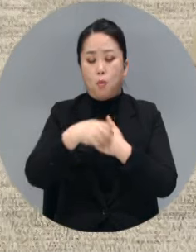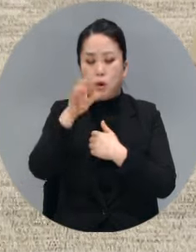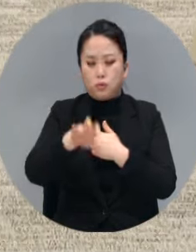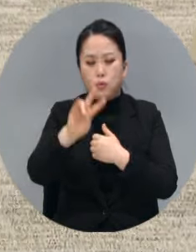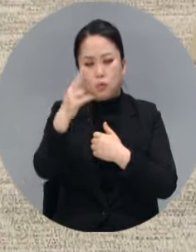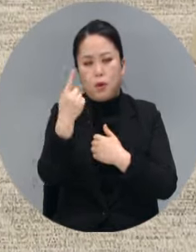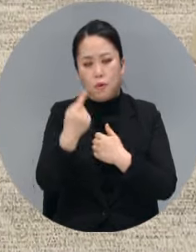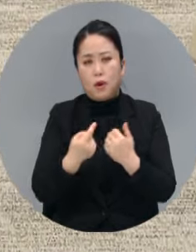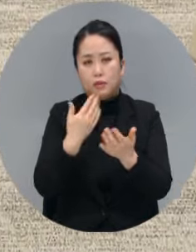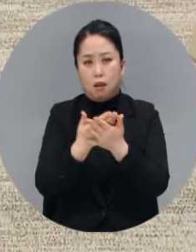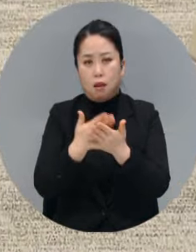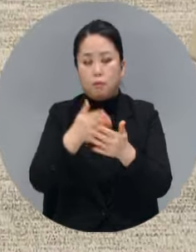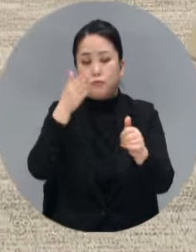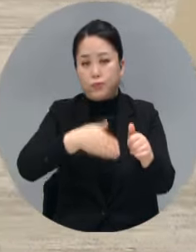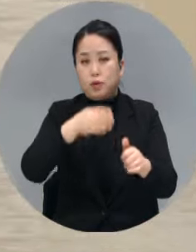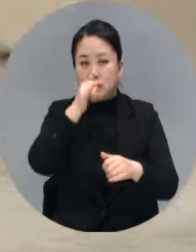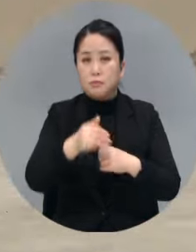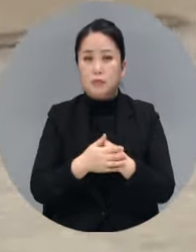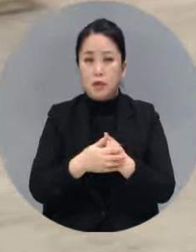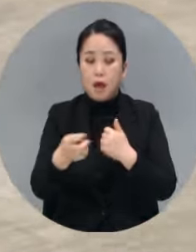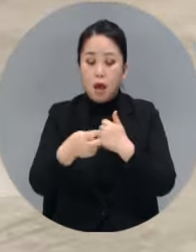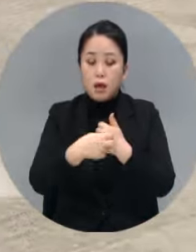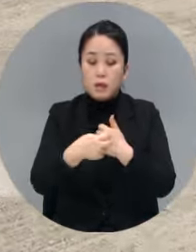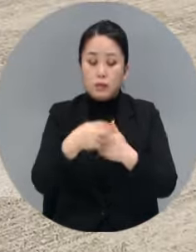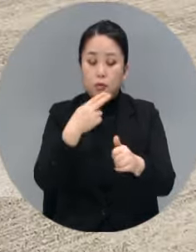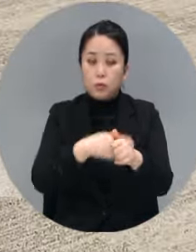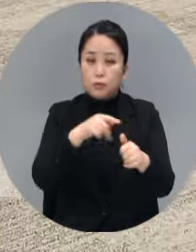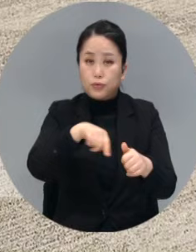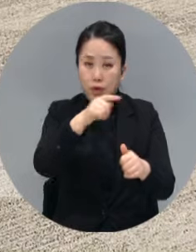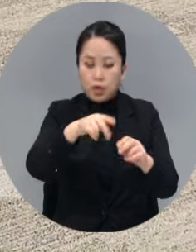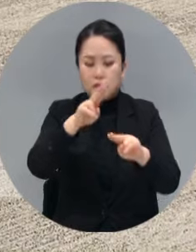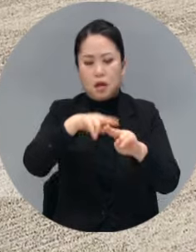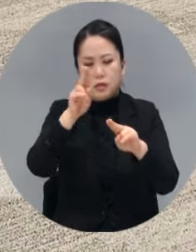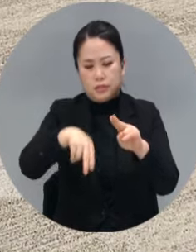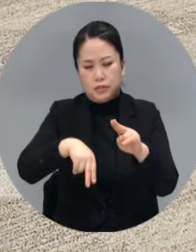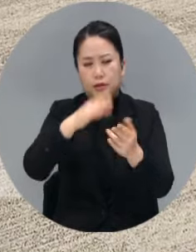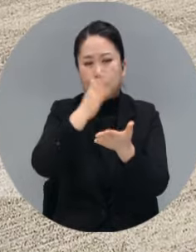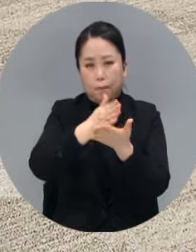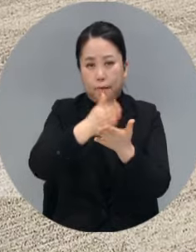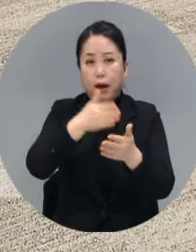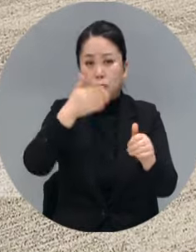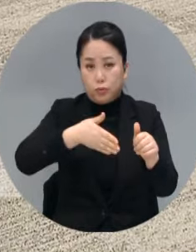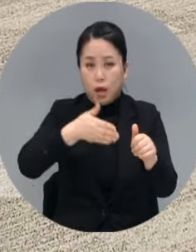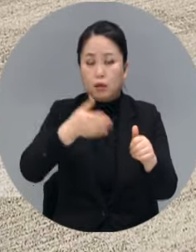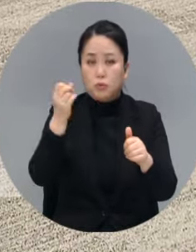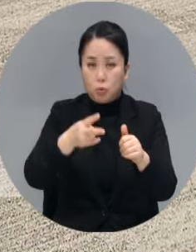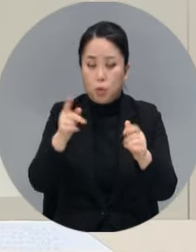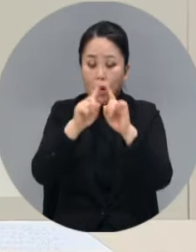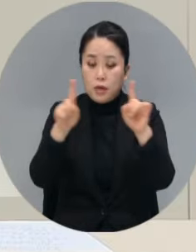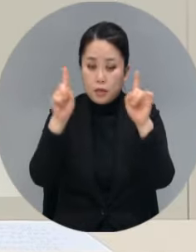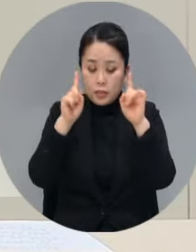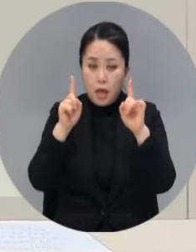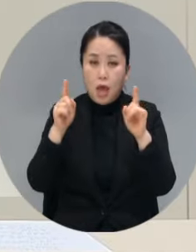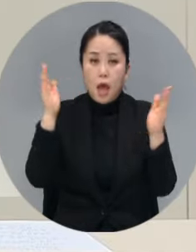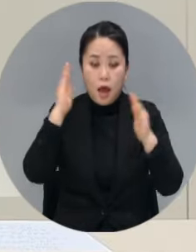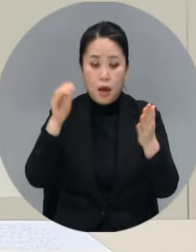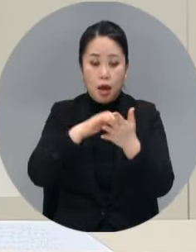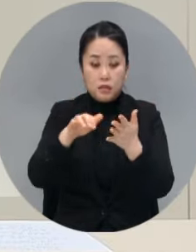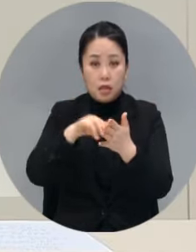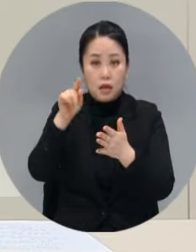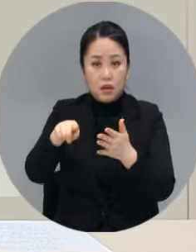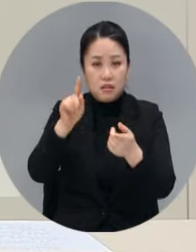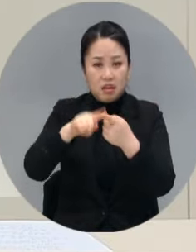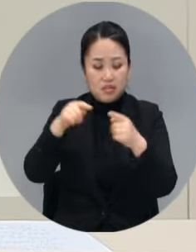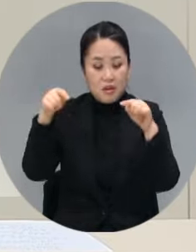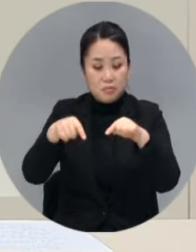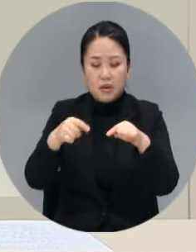요청했습니다. 정부는 의대 교수들에게 사직의 뜻을 접어줄 것을 당부하면서도 의대 정원 협상은 없다고 다시 한번